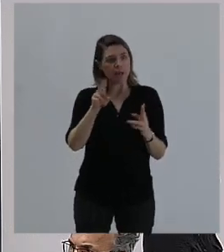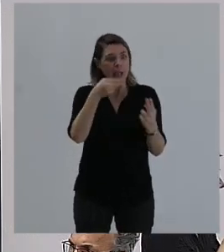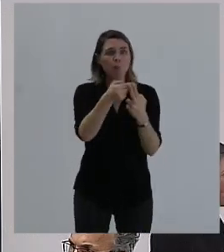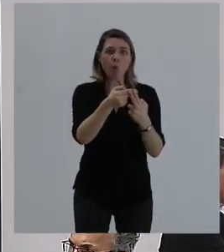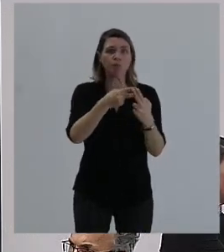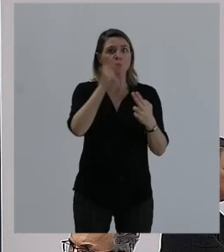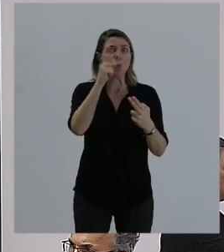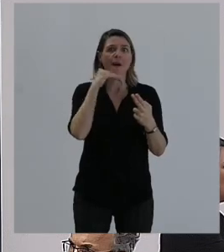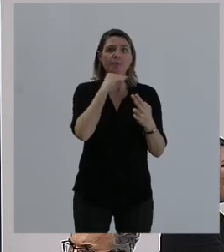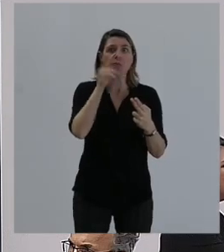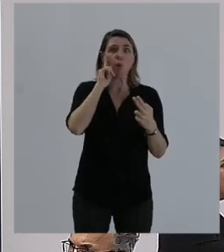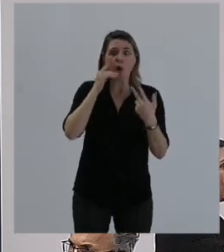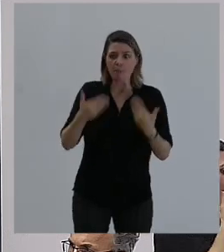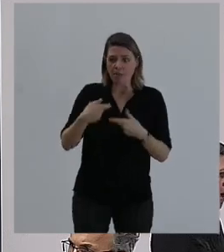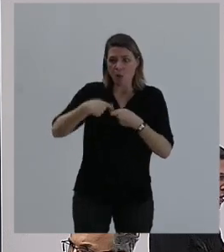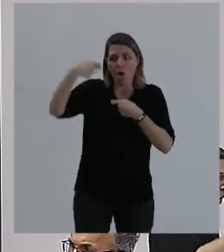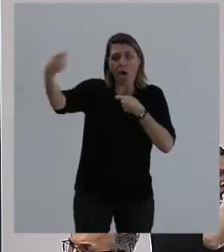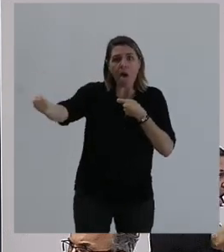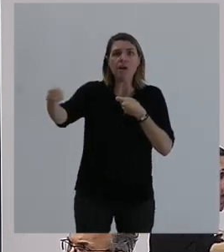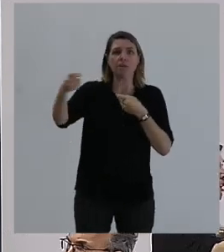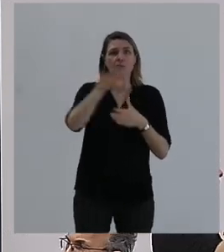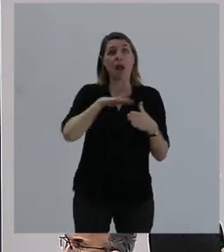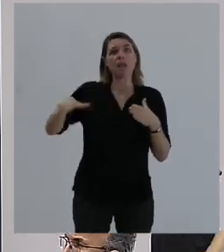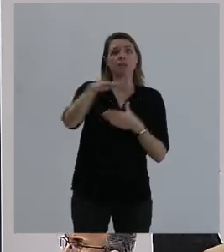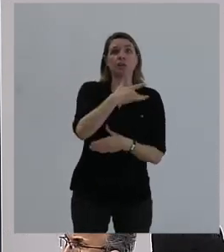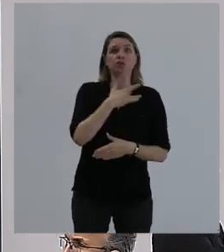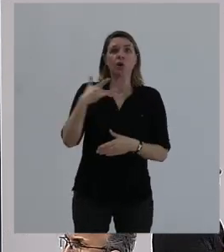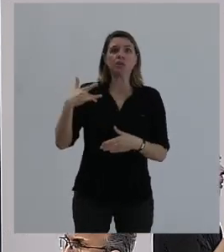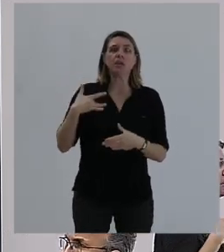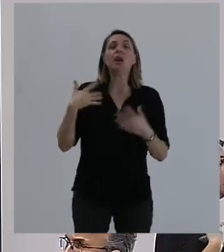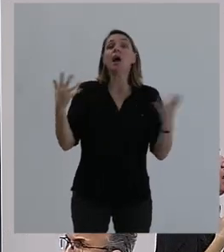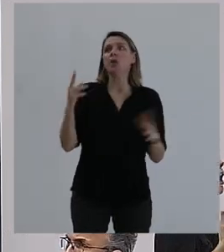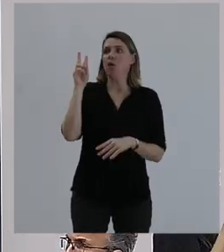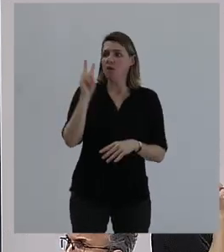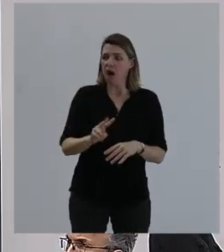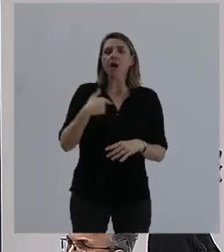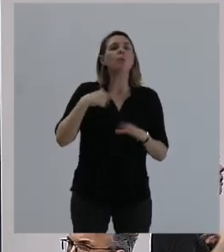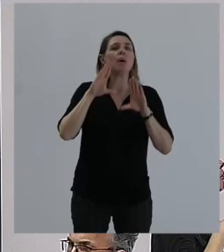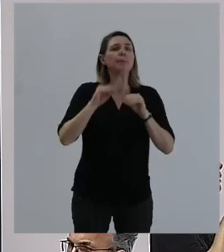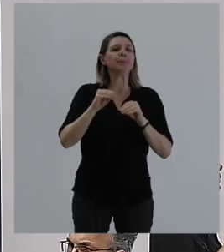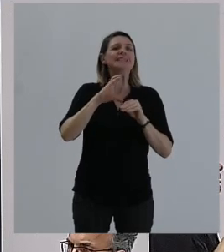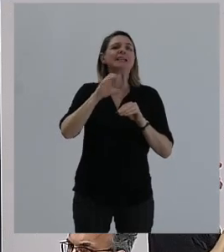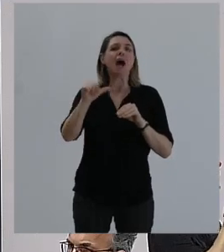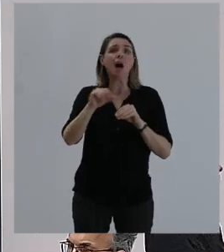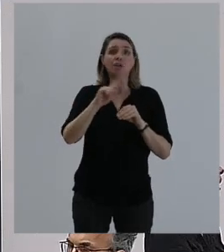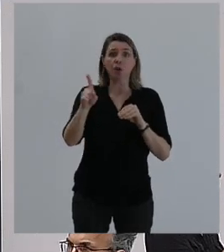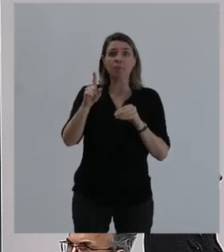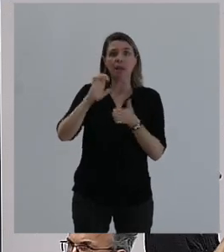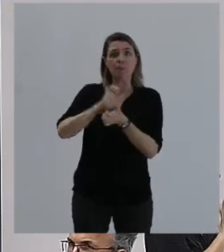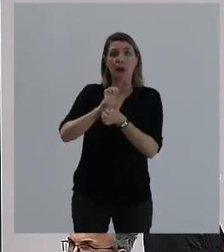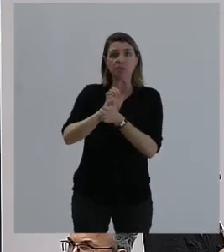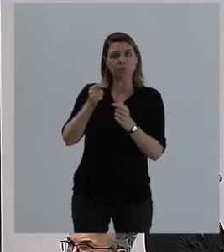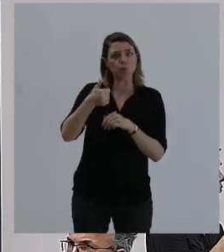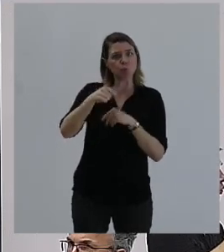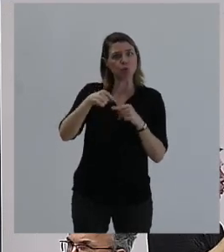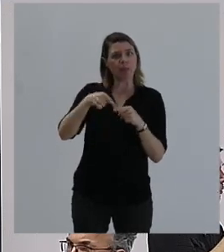les délais sont encore trop longs à l'espace santé. Les loyers du CROUS, moi je siège pas au CA, mais j'étais au courant dans la presse une semaine avant.